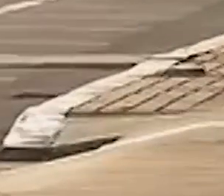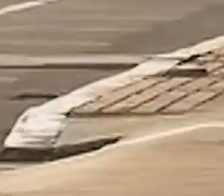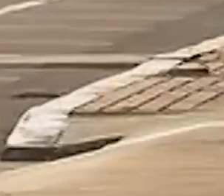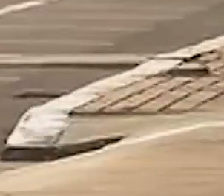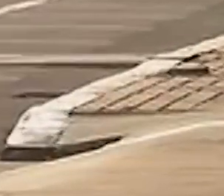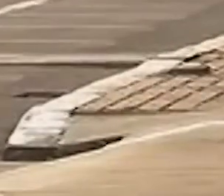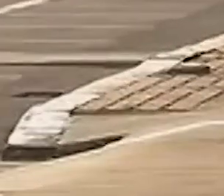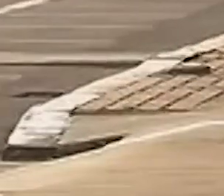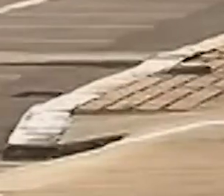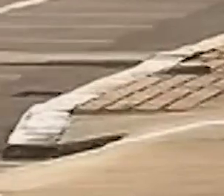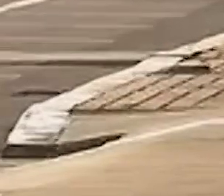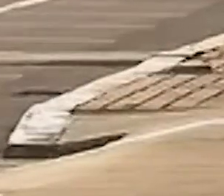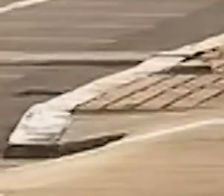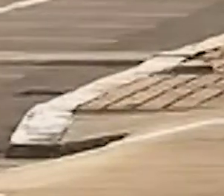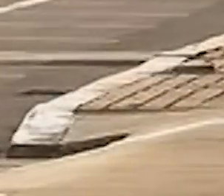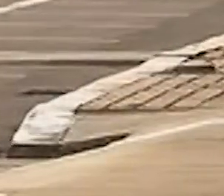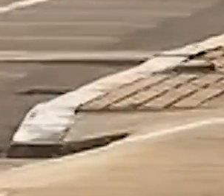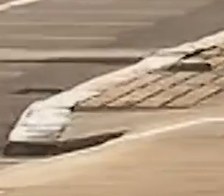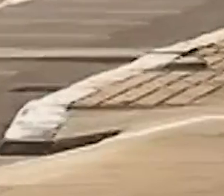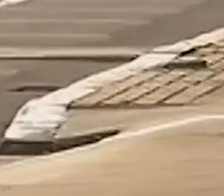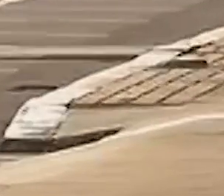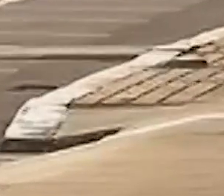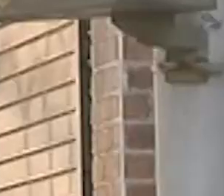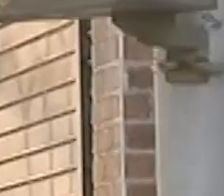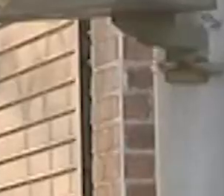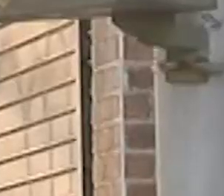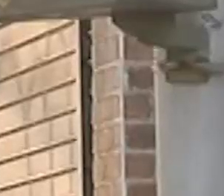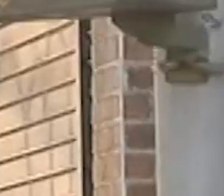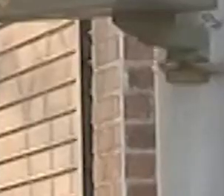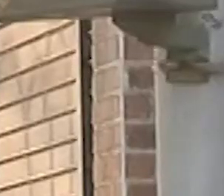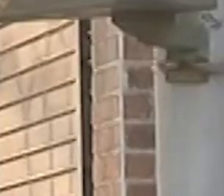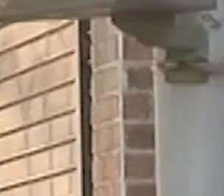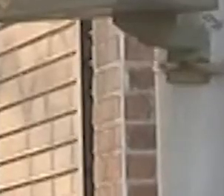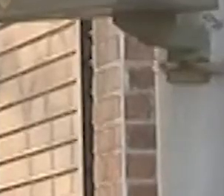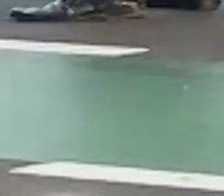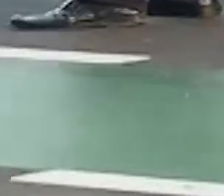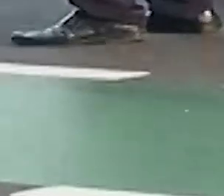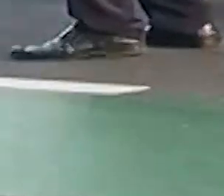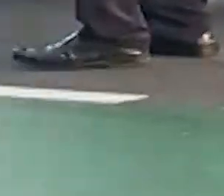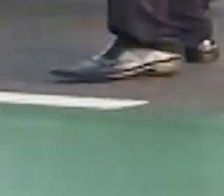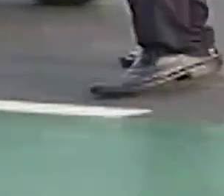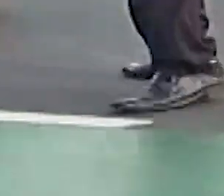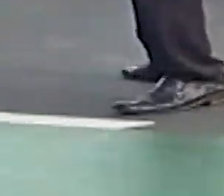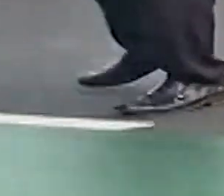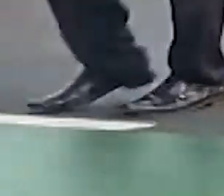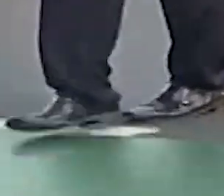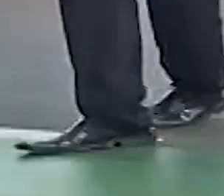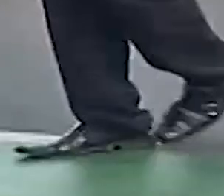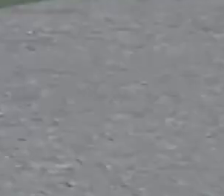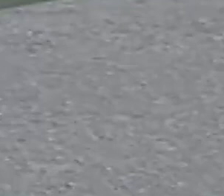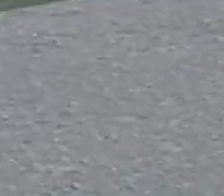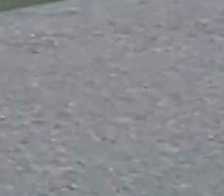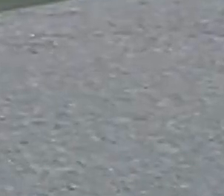Jakarta Barat di tanggal ganjil sejumlah kendaraan berplat nomor genap tetap nekat melintasi Jalan Tomang